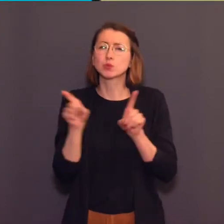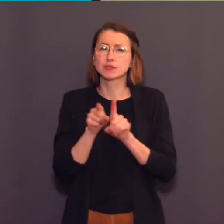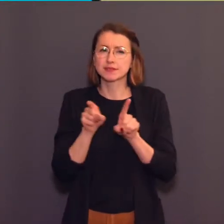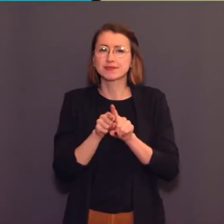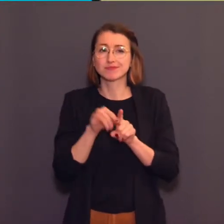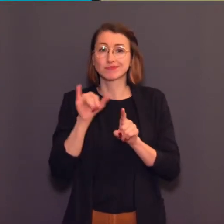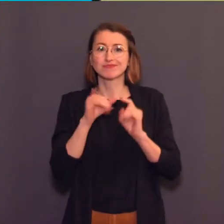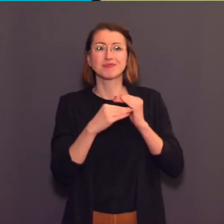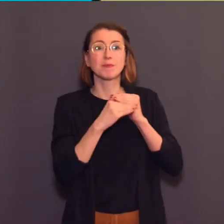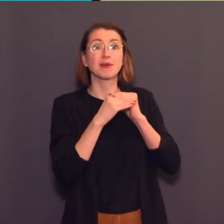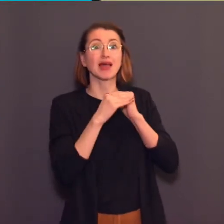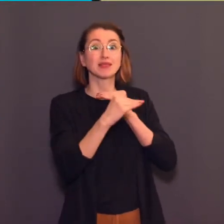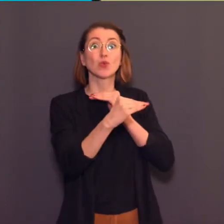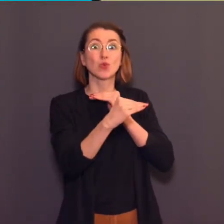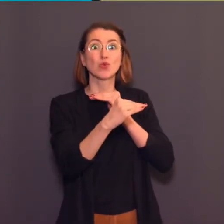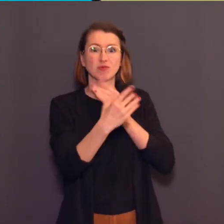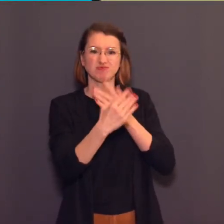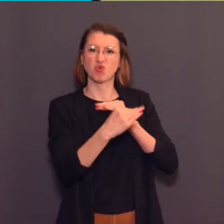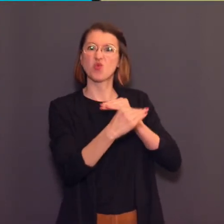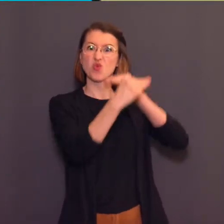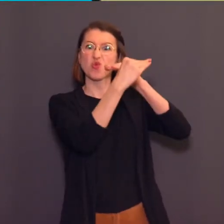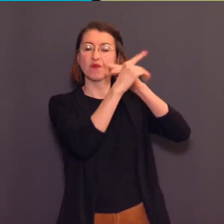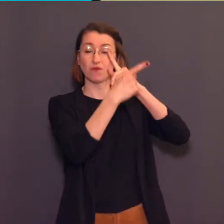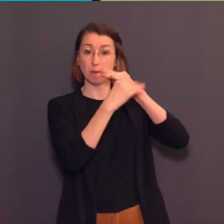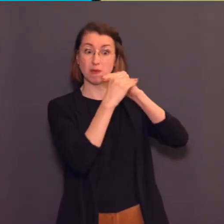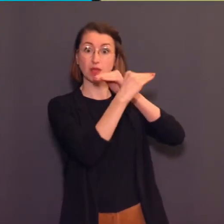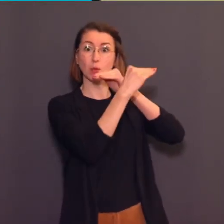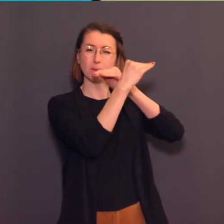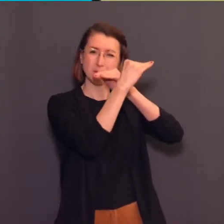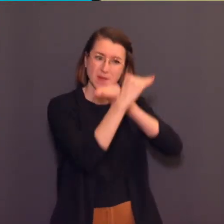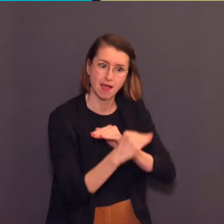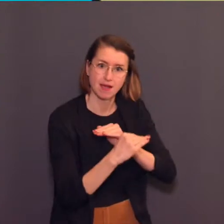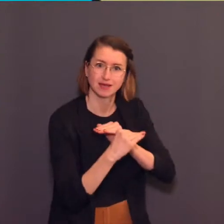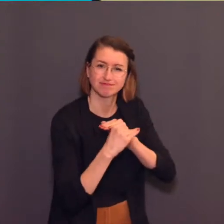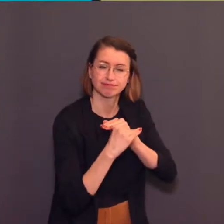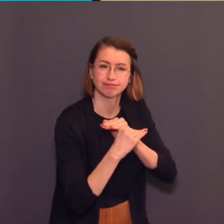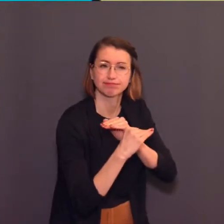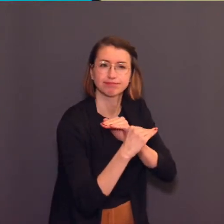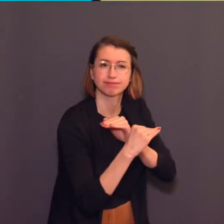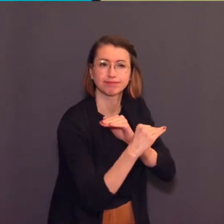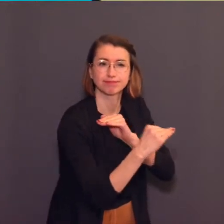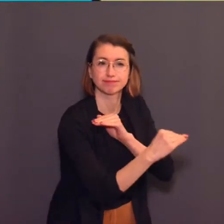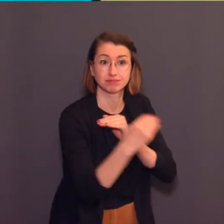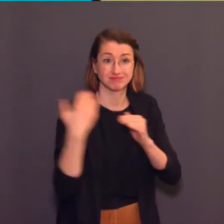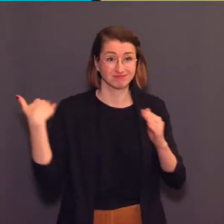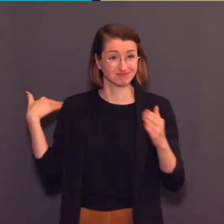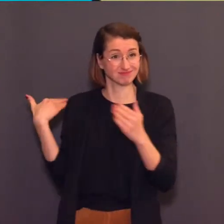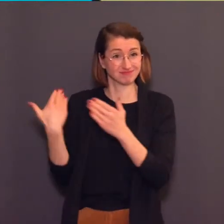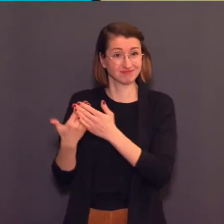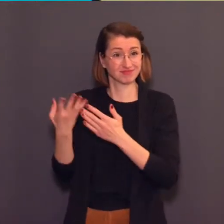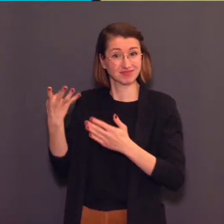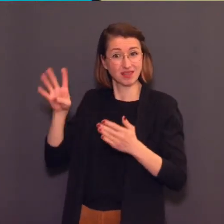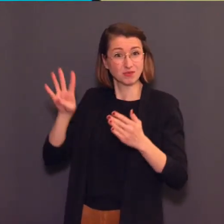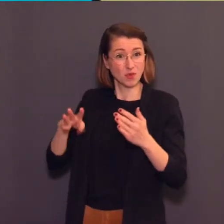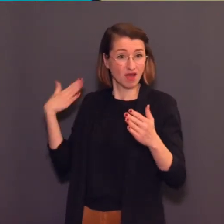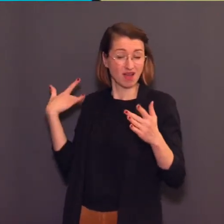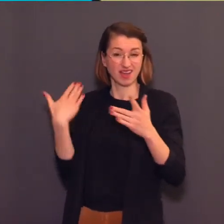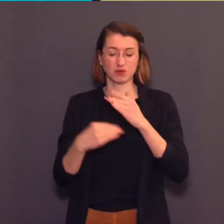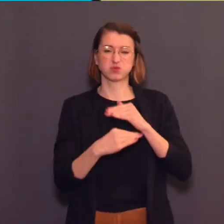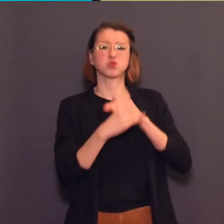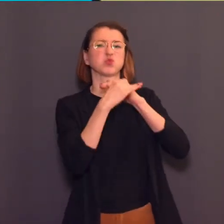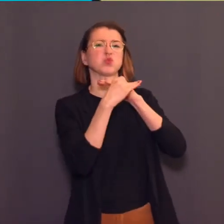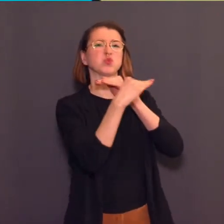élevé sur lequel nous sommes depuis maintenant 4 mois après la deuxième vague. Et vous connaissez ces mesures et on va